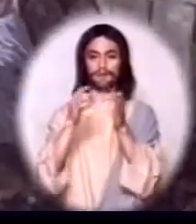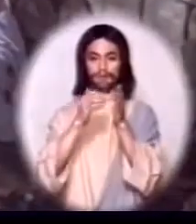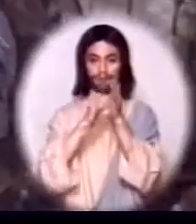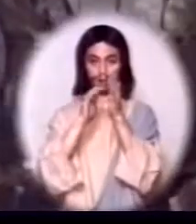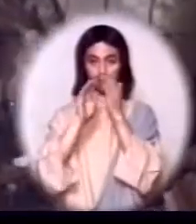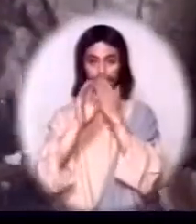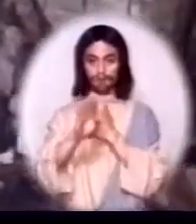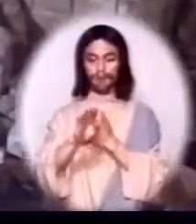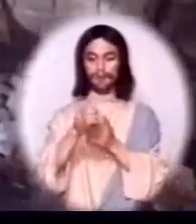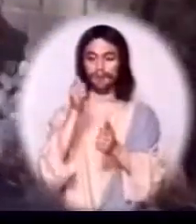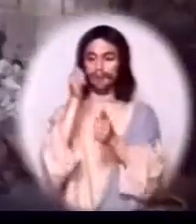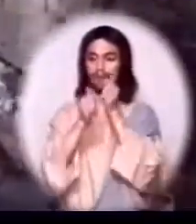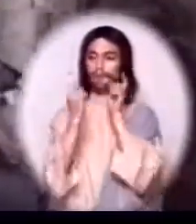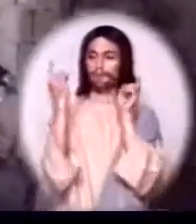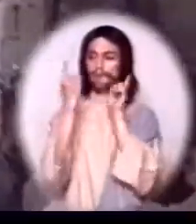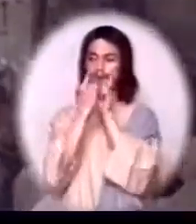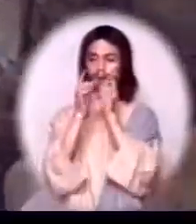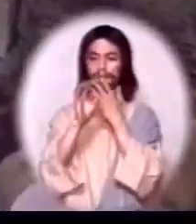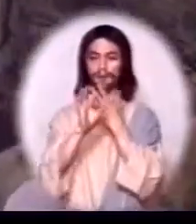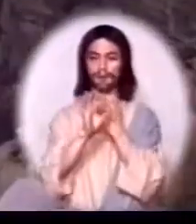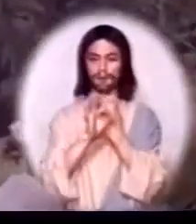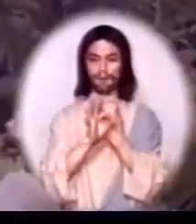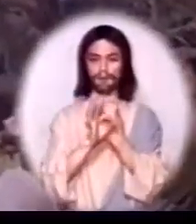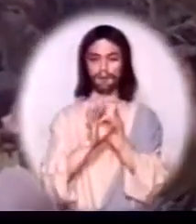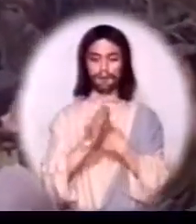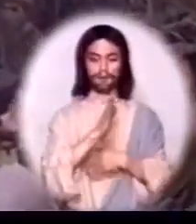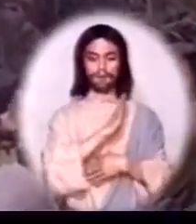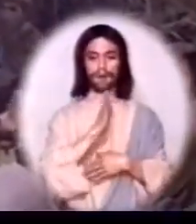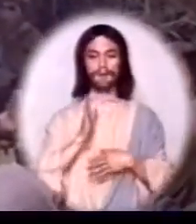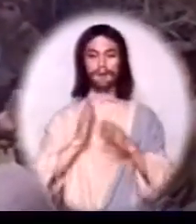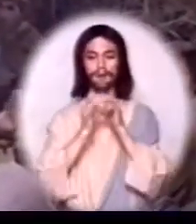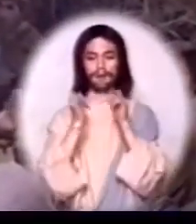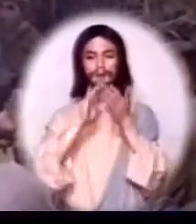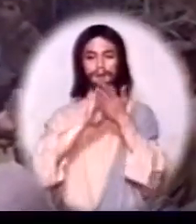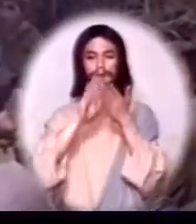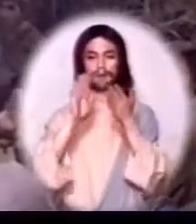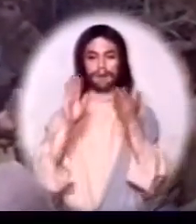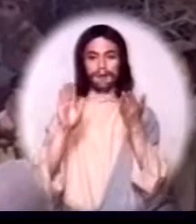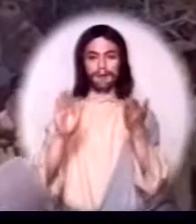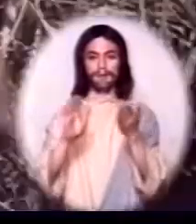믿다가 시험이 올 때에 배반을 하는 자니라.